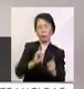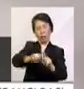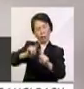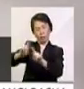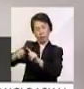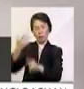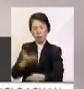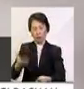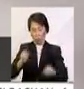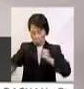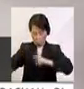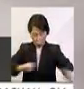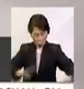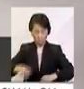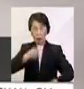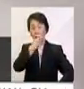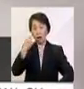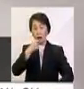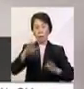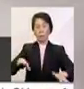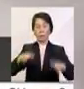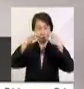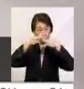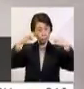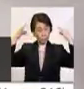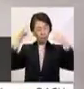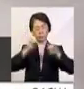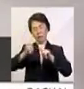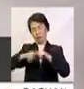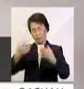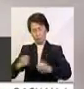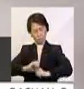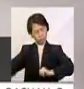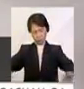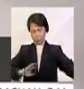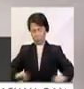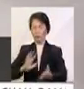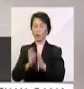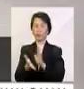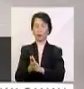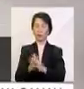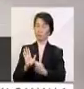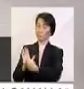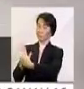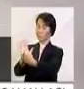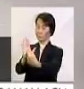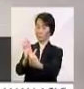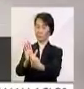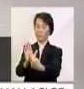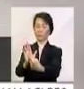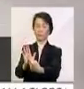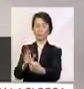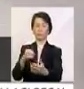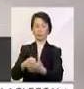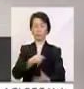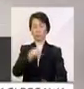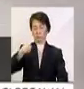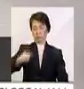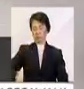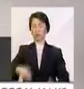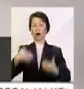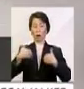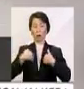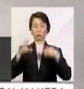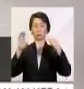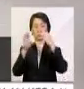jenis barangan mewah, alat solek, barang perhiasan dan pelbagai barang lain turut dijadikan sebagai paparan gaya tular ini. Di China, turut